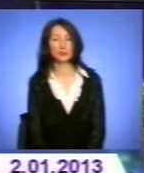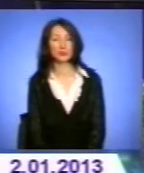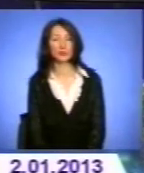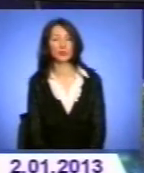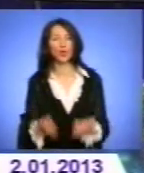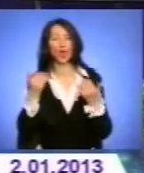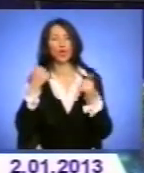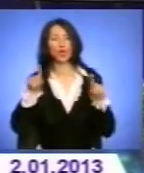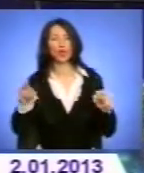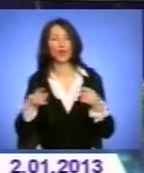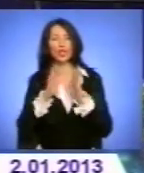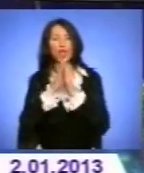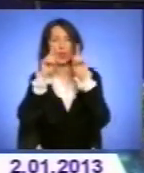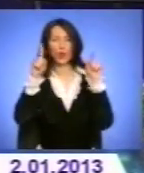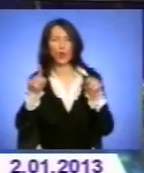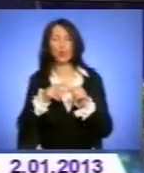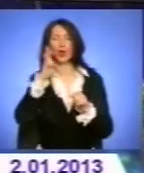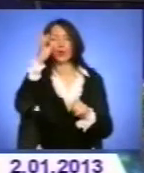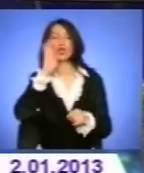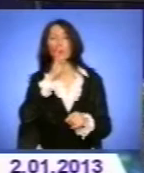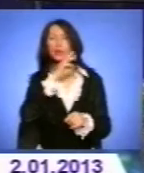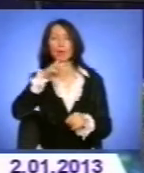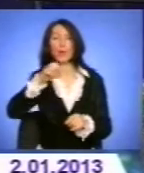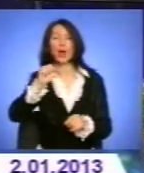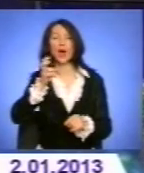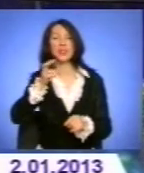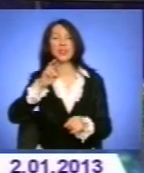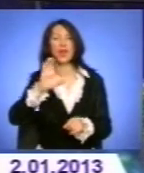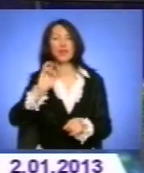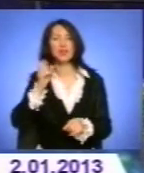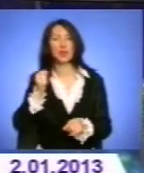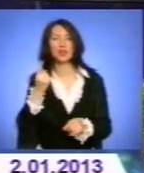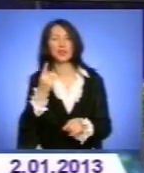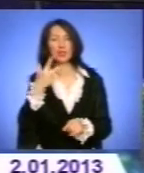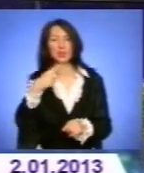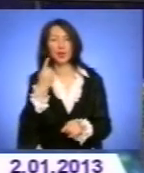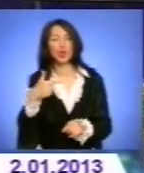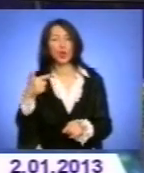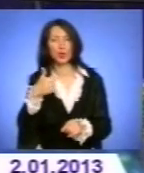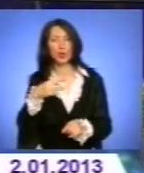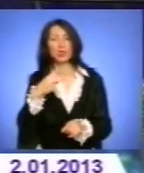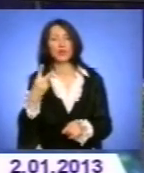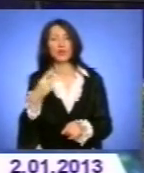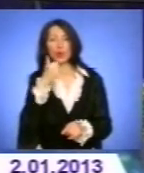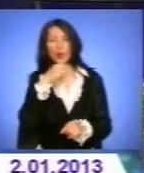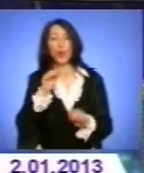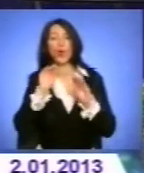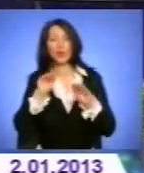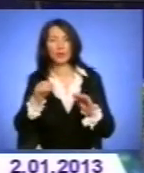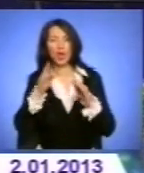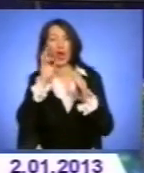Чудотворна ікона Божої Матері Манявська в Тернополі вже із 31 грудня 2012 року вона виставлена у храмі Матері